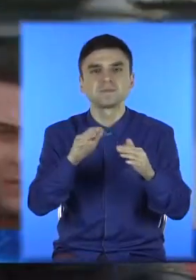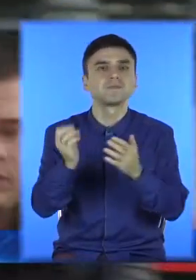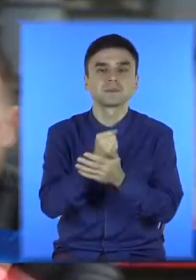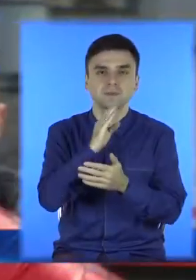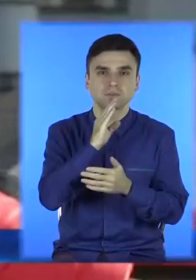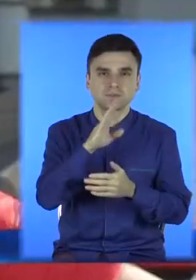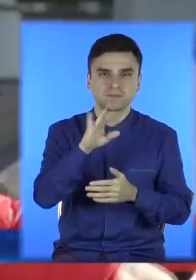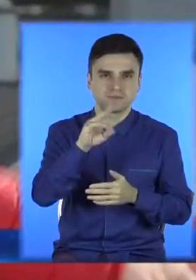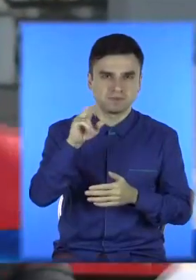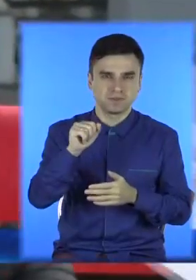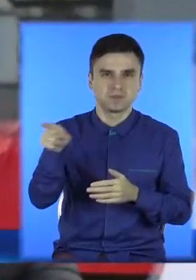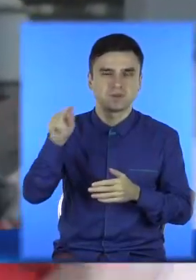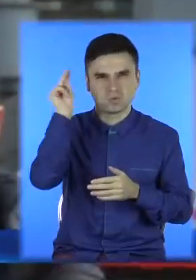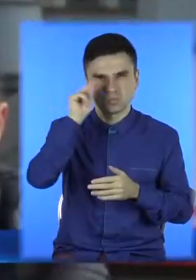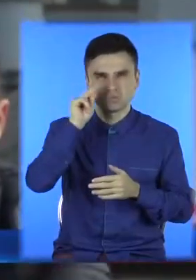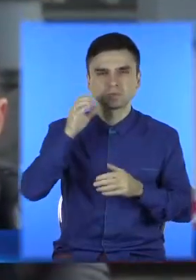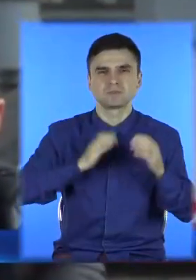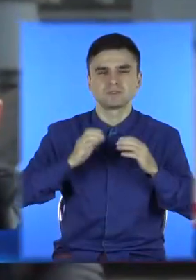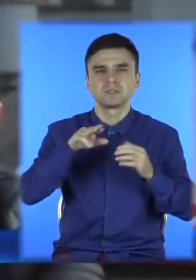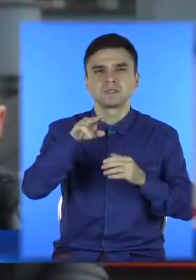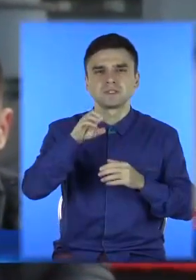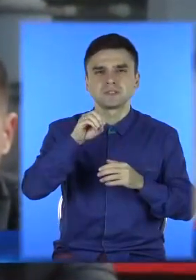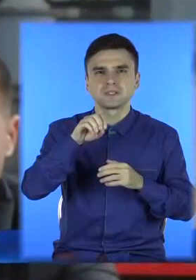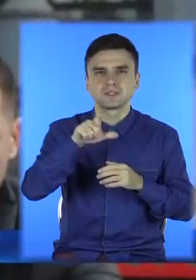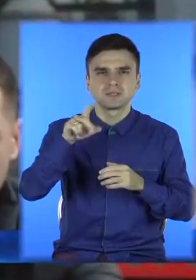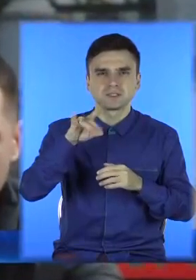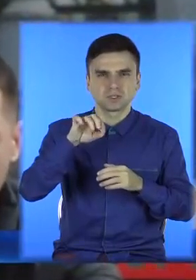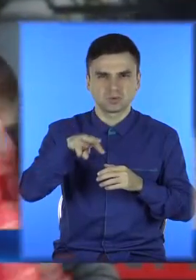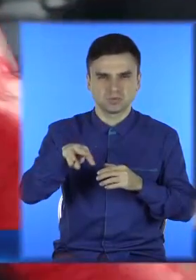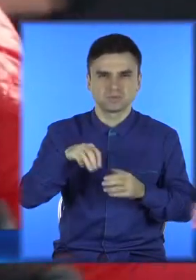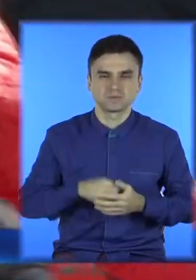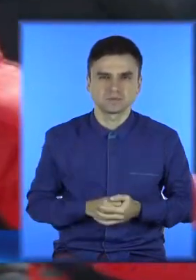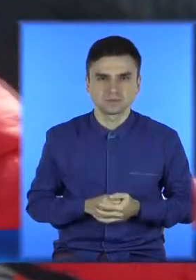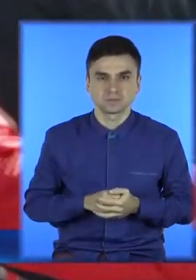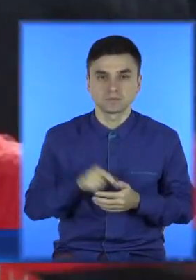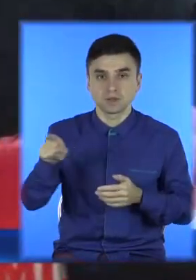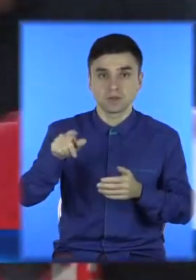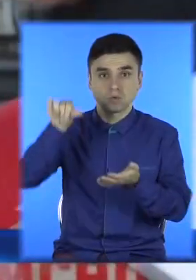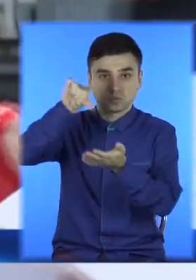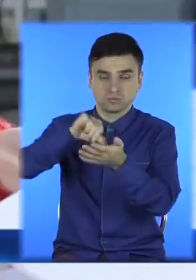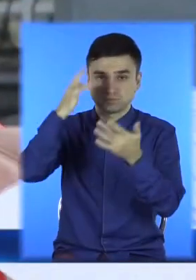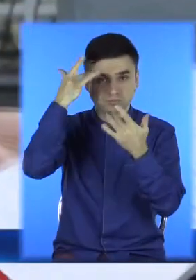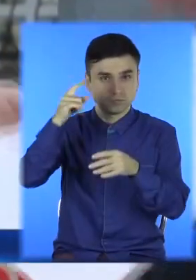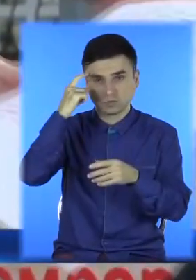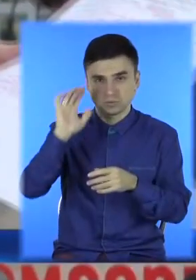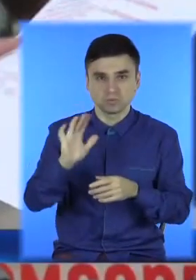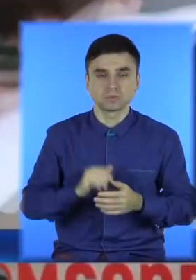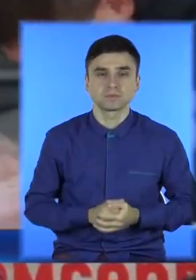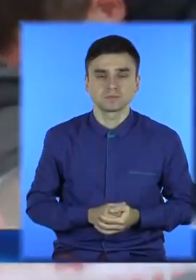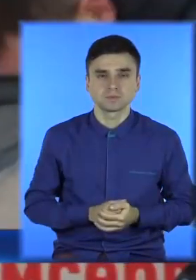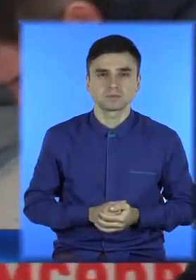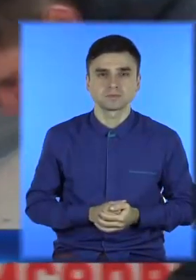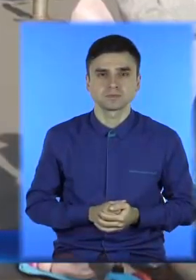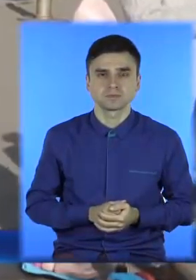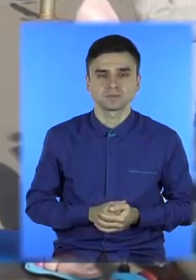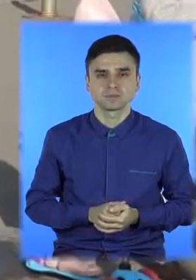мамою. Желаю, щоб ви всі були здорові, і щоб ви над вами сіло сонце, як